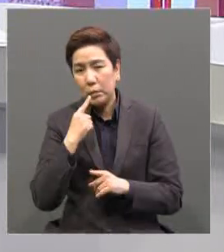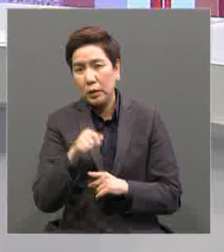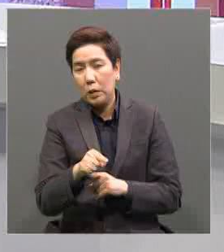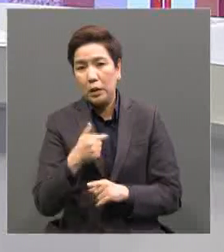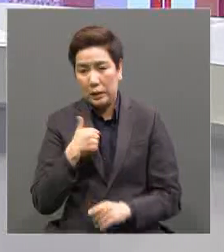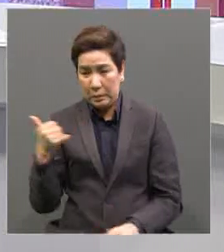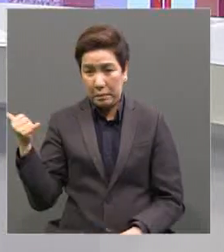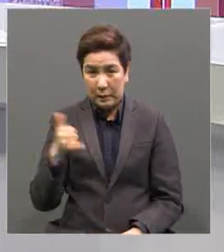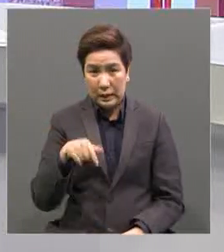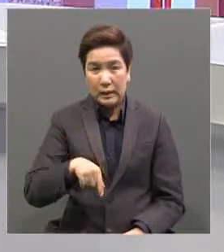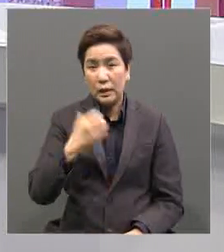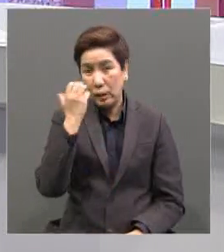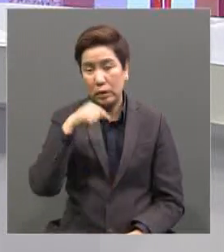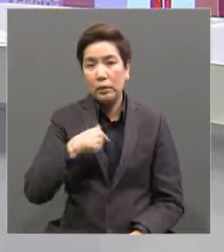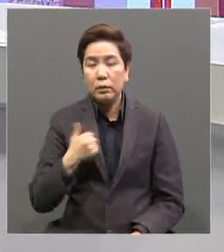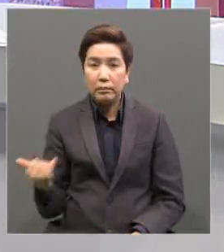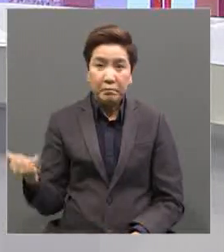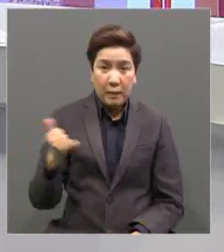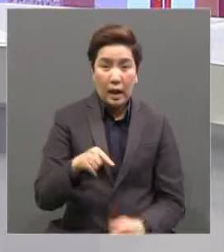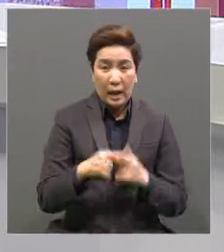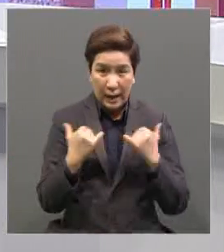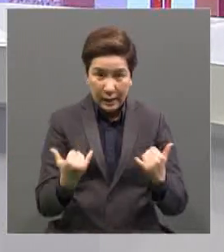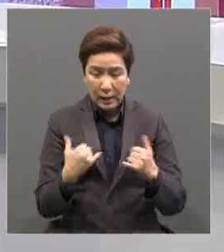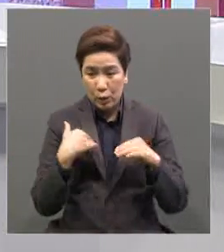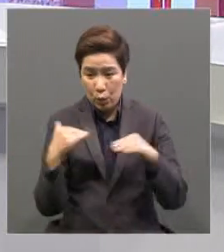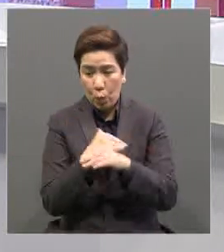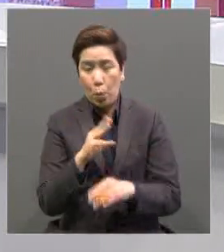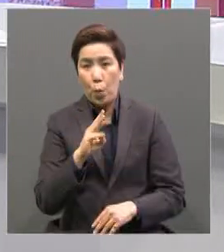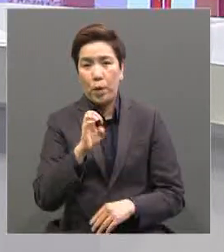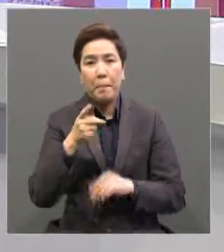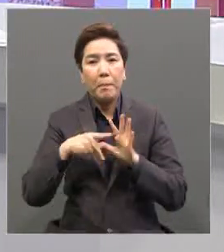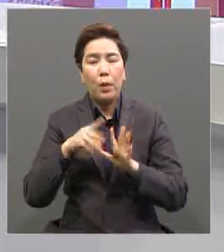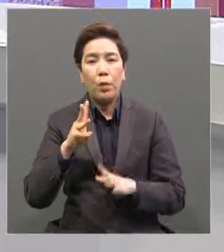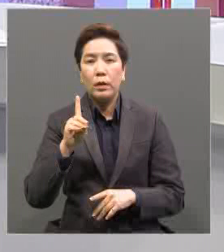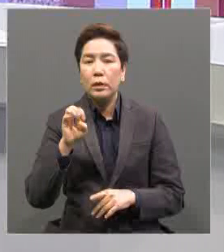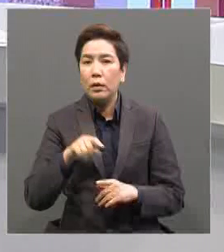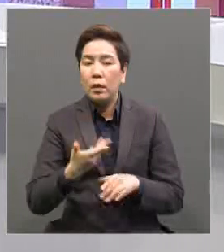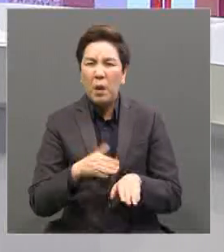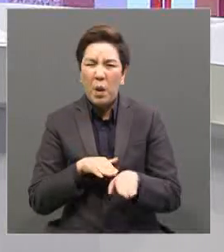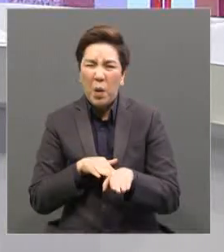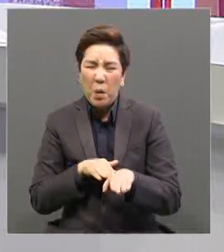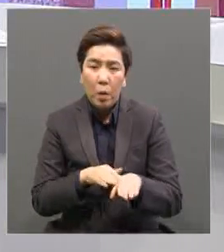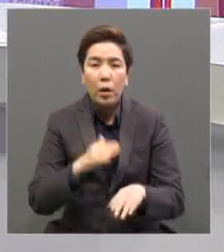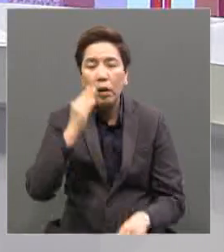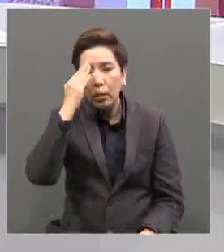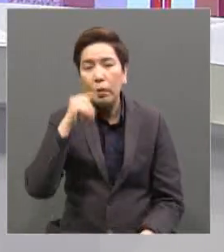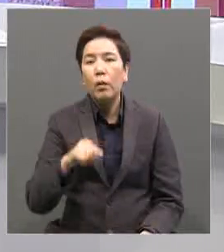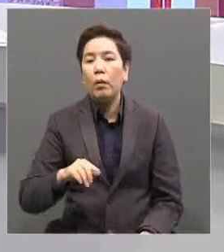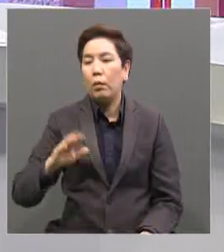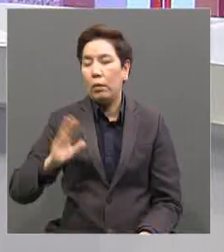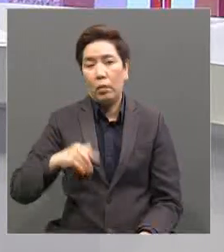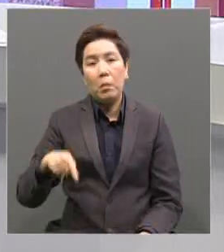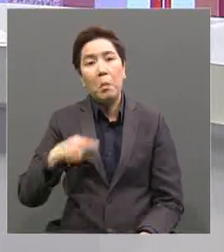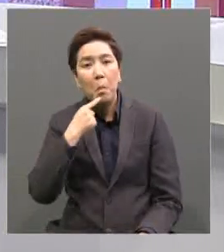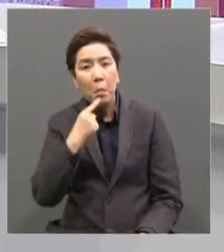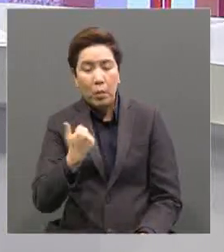นี้ผมเดินทางมาที่สถานีวิทยุโทรทัศน์แห่งประเทศไทยช่อง11ถนนวิภาวดีเนี่ยหลายถนนหลายเส้นรถต้องติดเลยนะครับ ใช่อย่างที่คุณวรพัฒน์บ